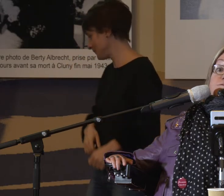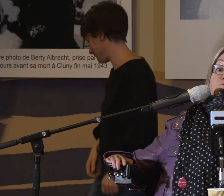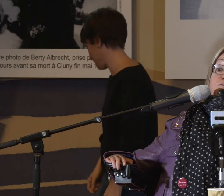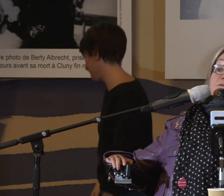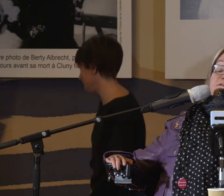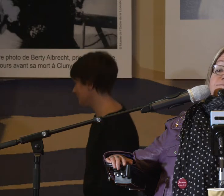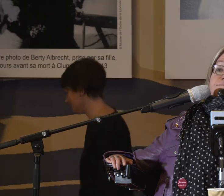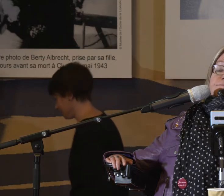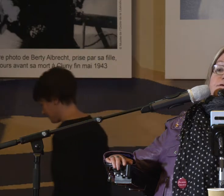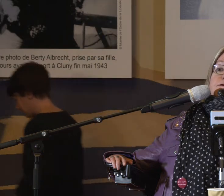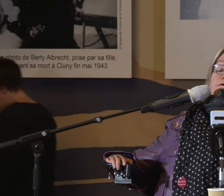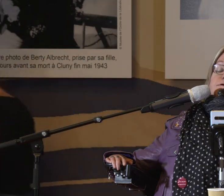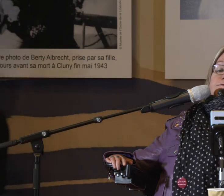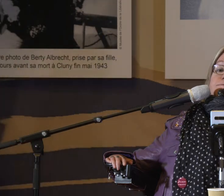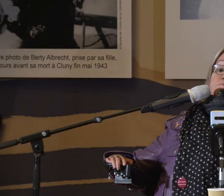Ensuite, le féminisme.